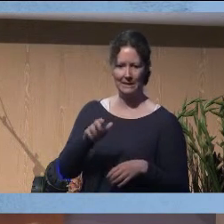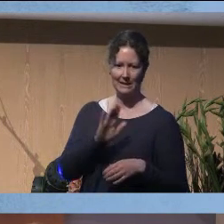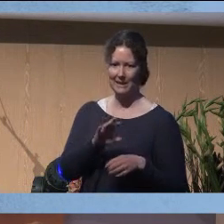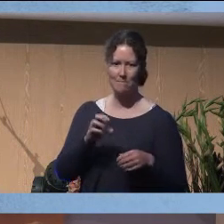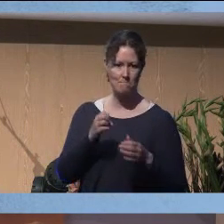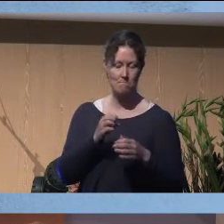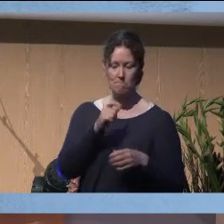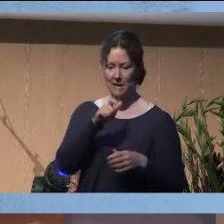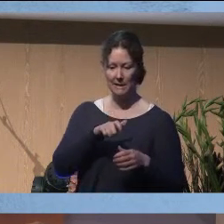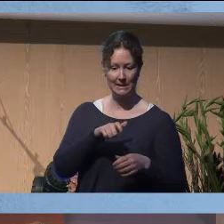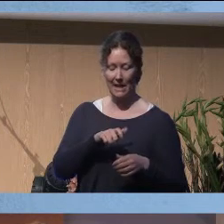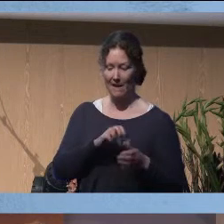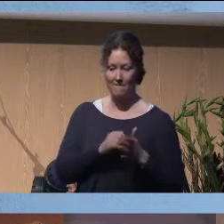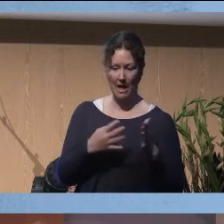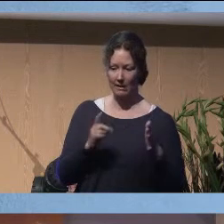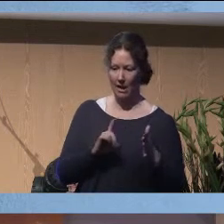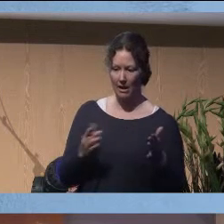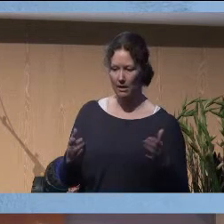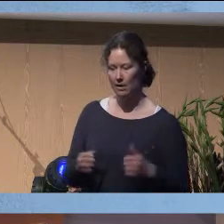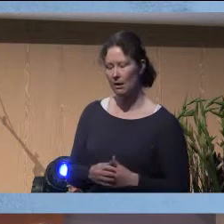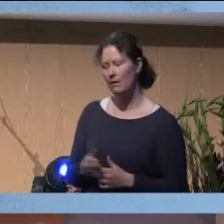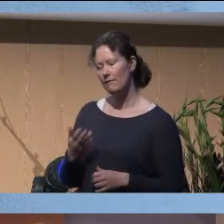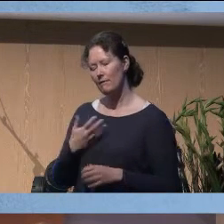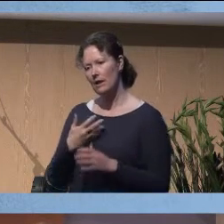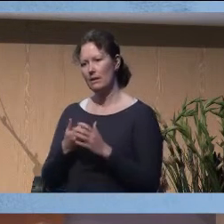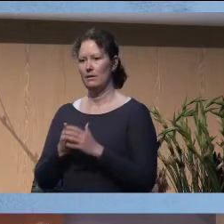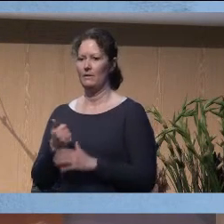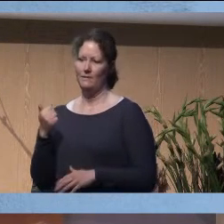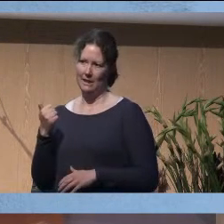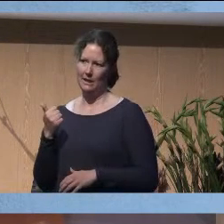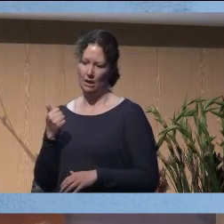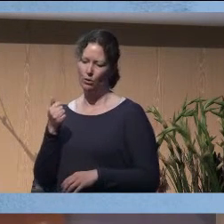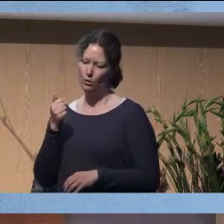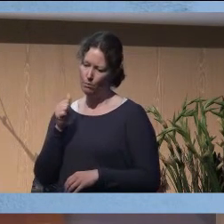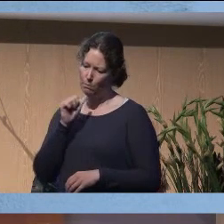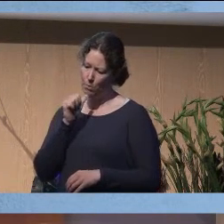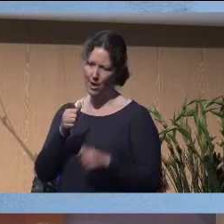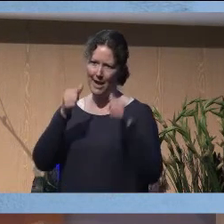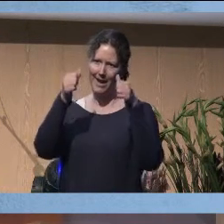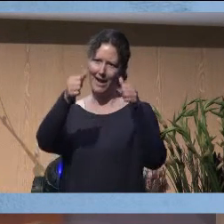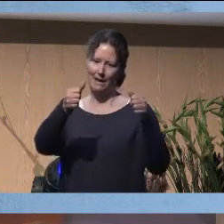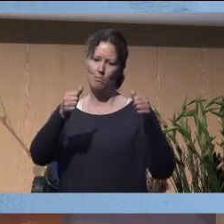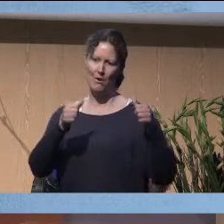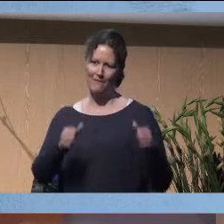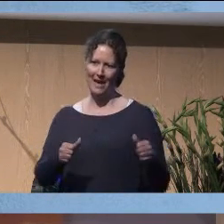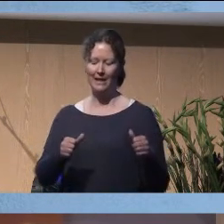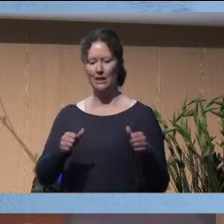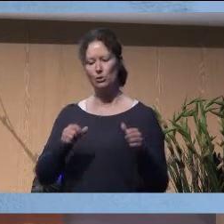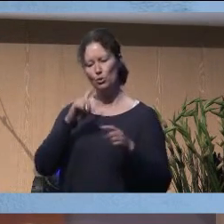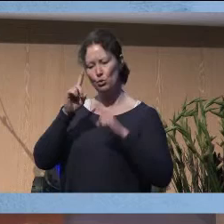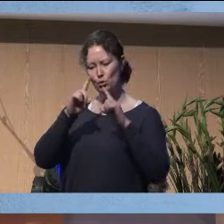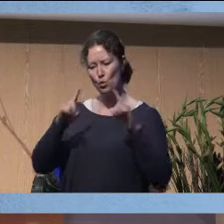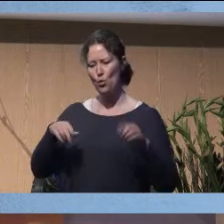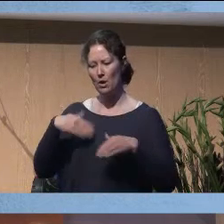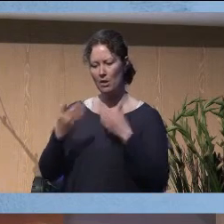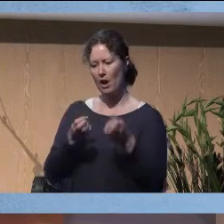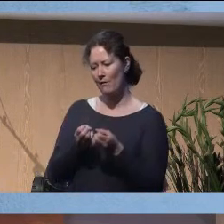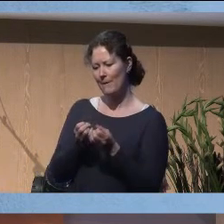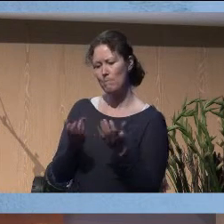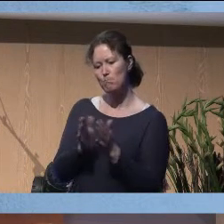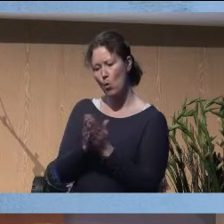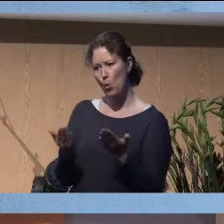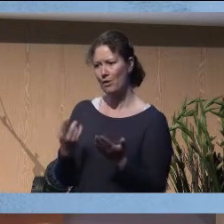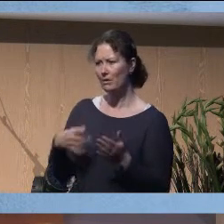menneskeverd. Det er utrolig viktig. Det burde henge på veggen. Det er en julegavebok. Gi det til alle